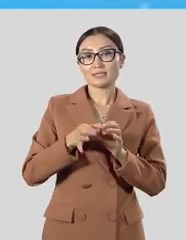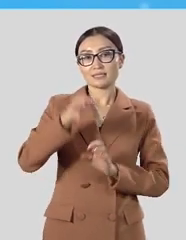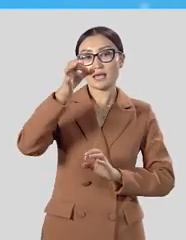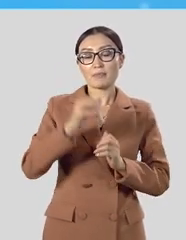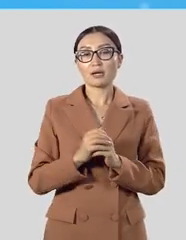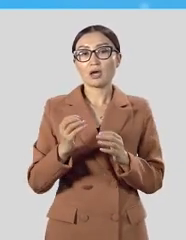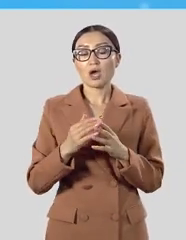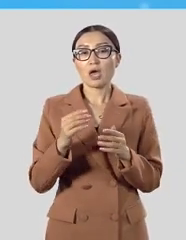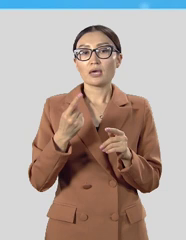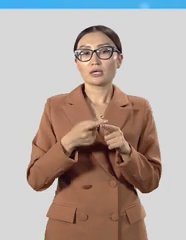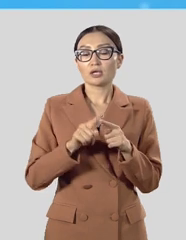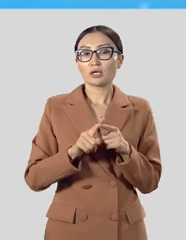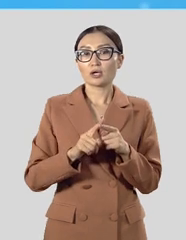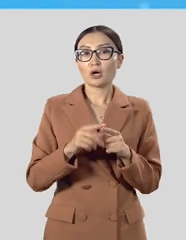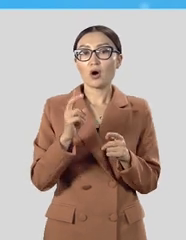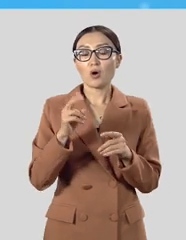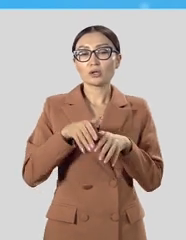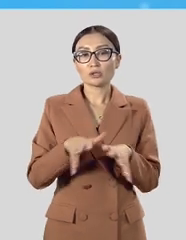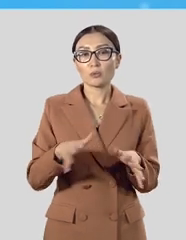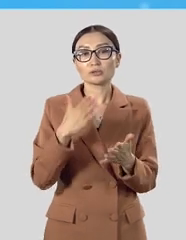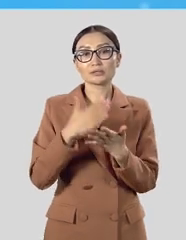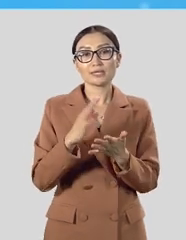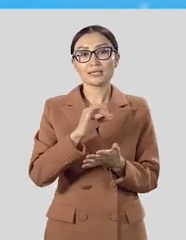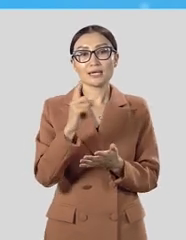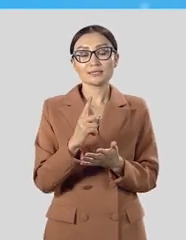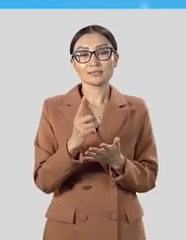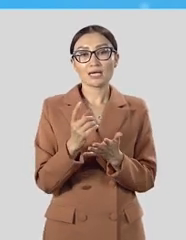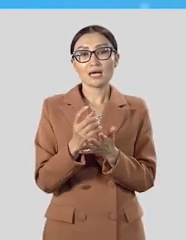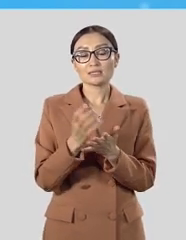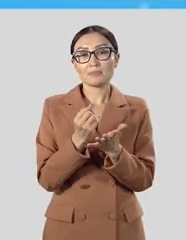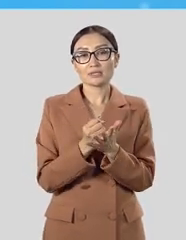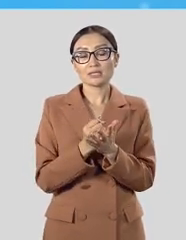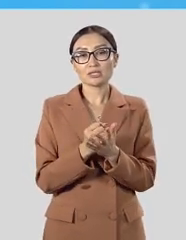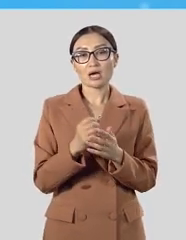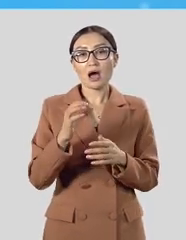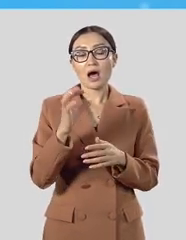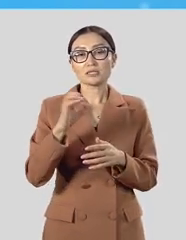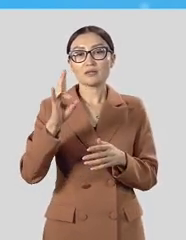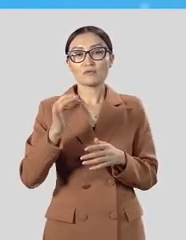растений двулетние. Корнеплоды состоят в основном из запасающей основной ткани,